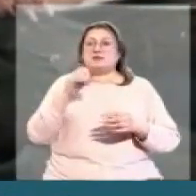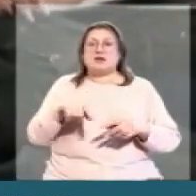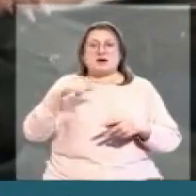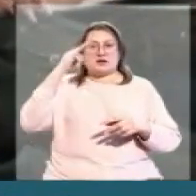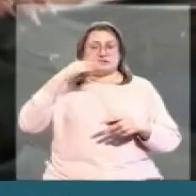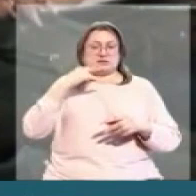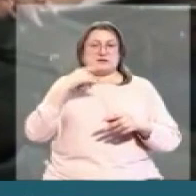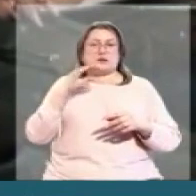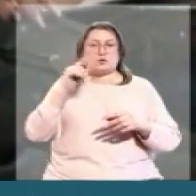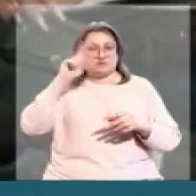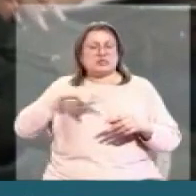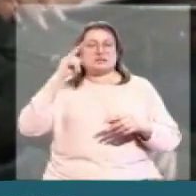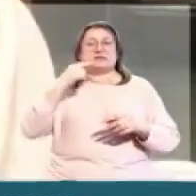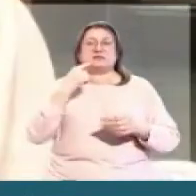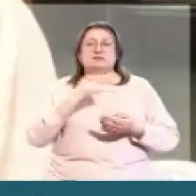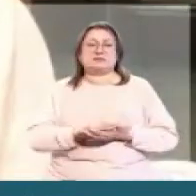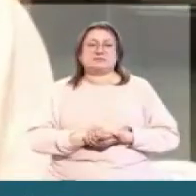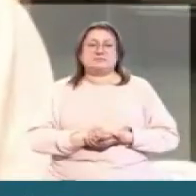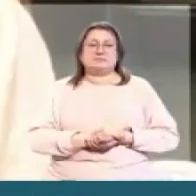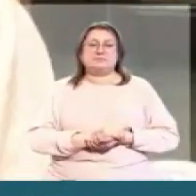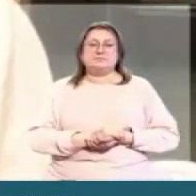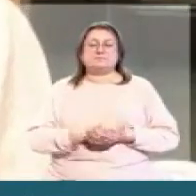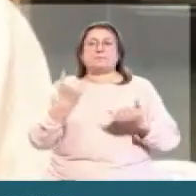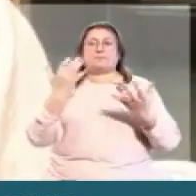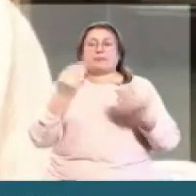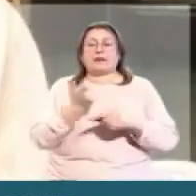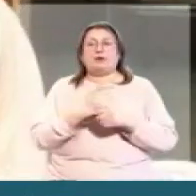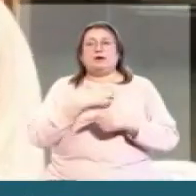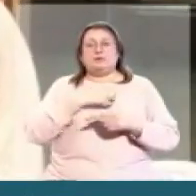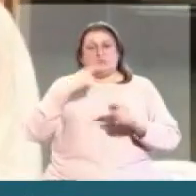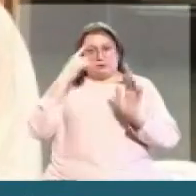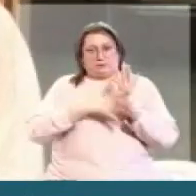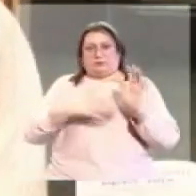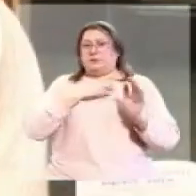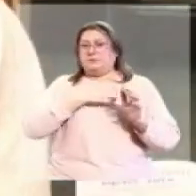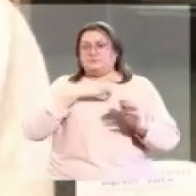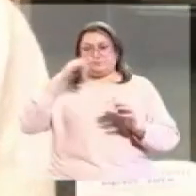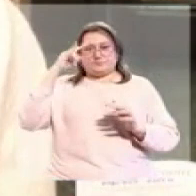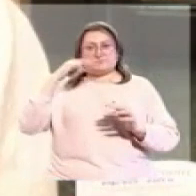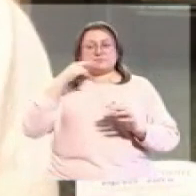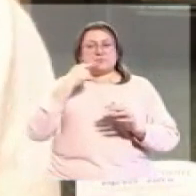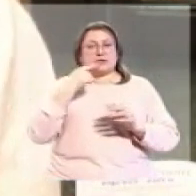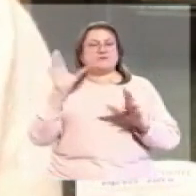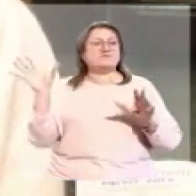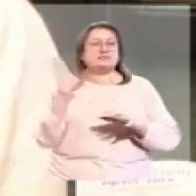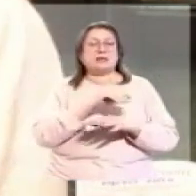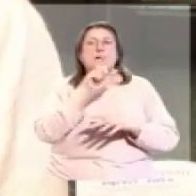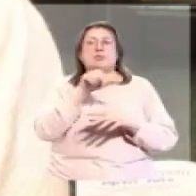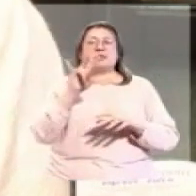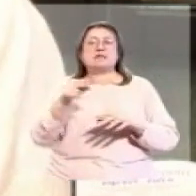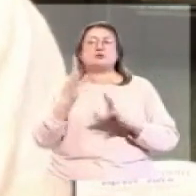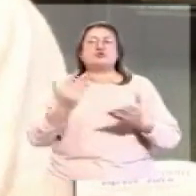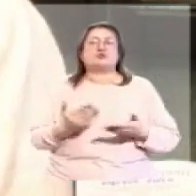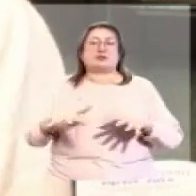национальности, овладевшей казахским языком. На сегодняшний день очень важно понимать значимость государственного языка всем этносам, проживающим на